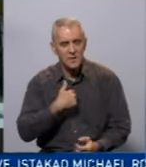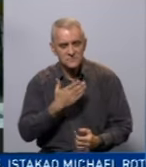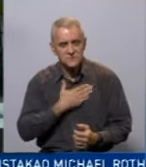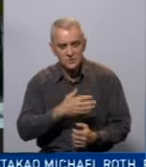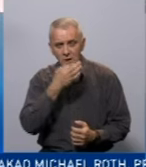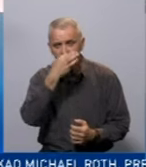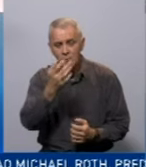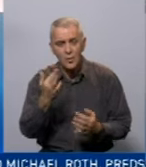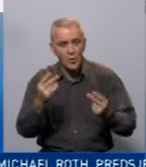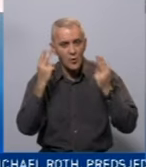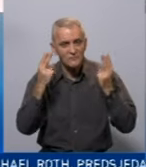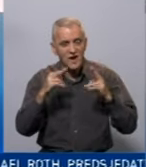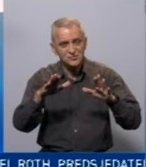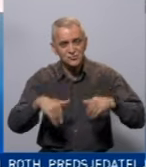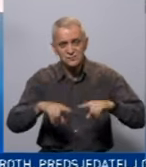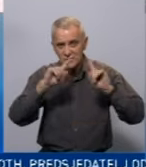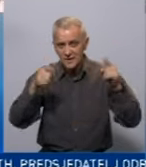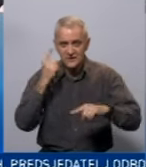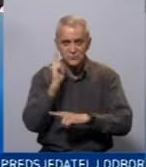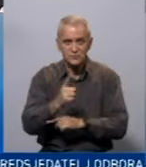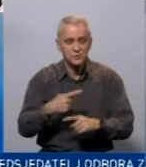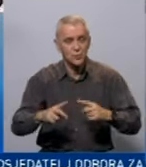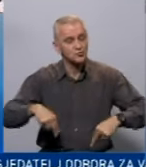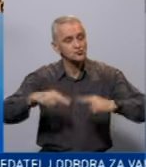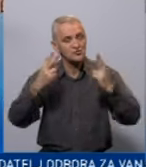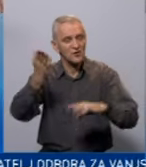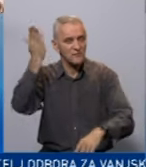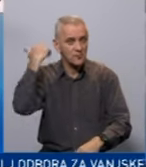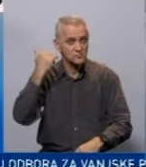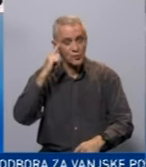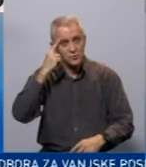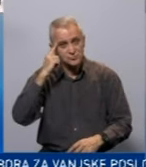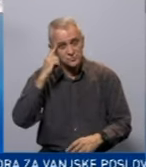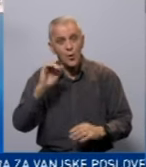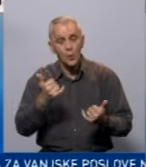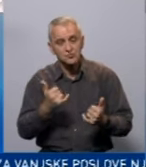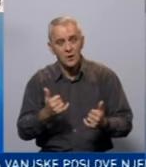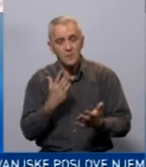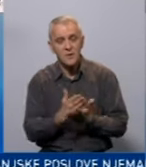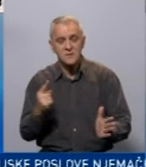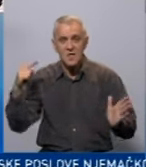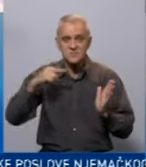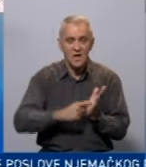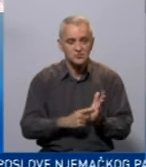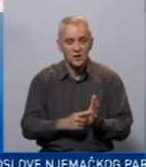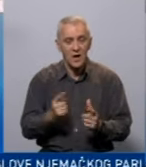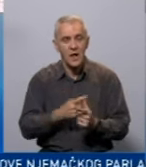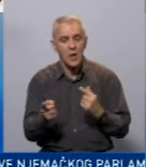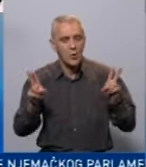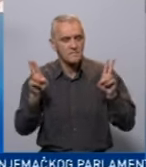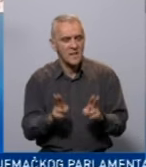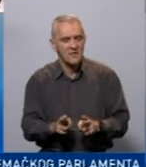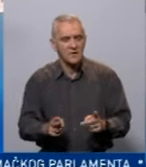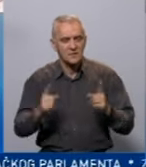Evo kolika je važnost usvajanja rezolucije u smislu suočavanja sa prošlošću, u smislu hoće li staviti tačku na poricanje ili umanjivanje